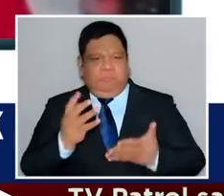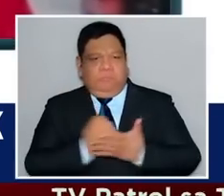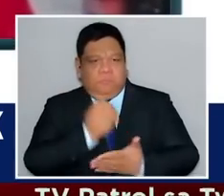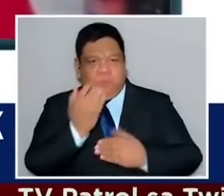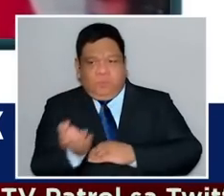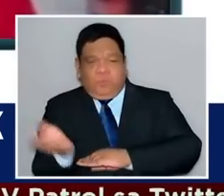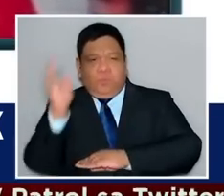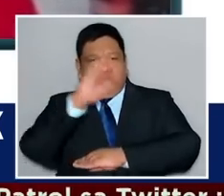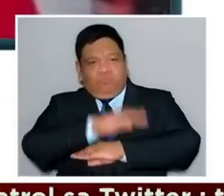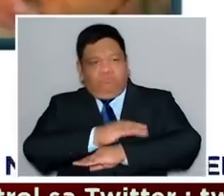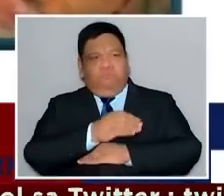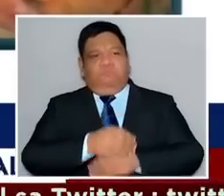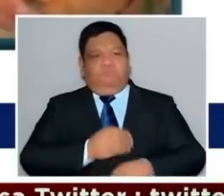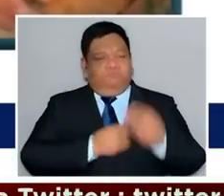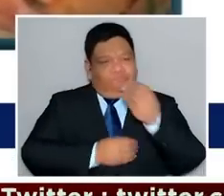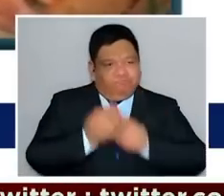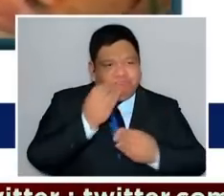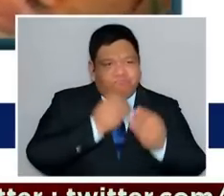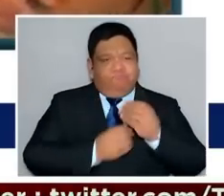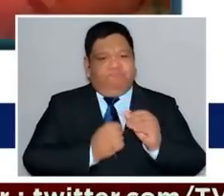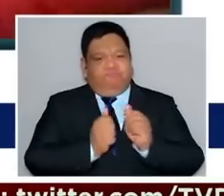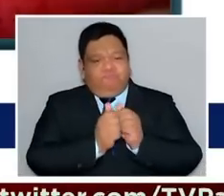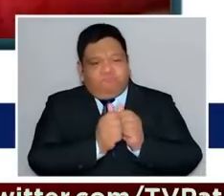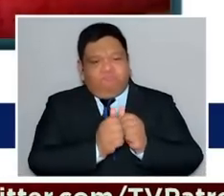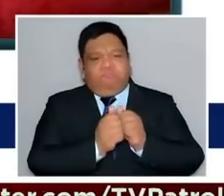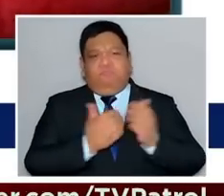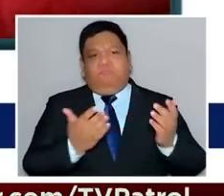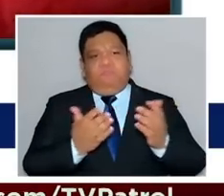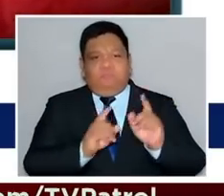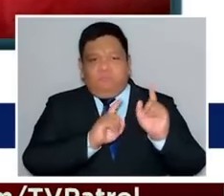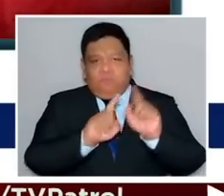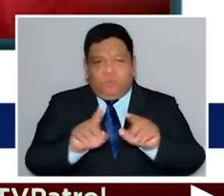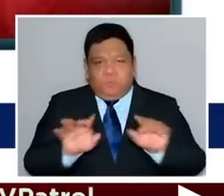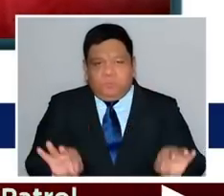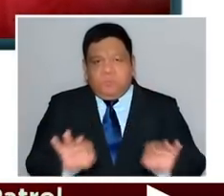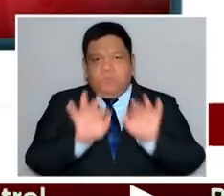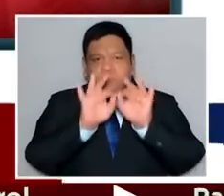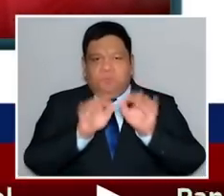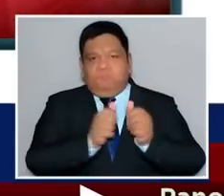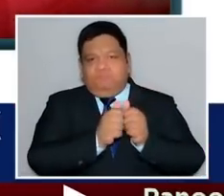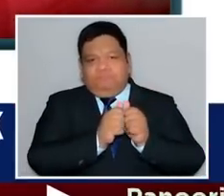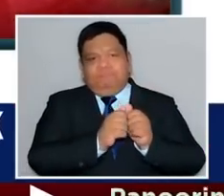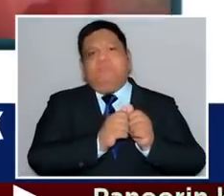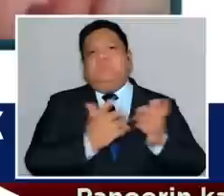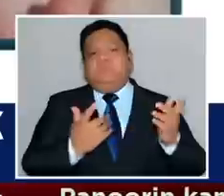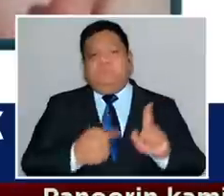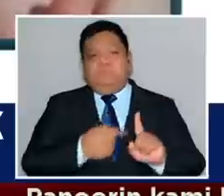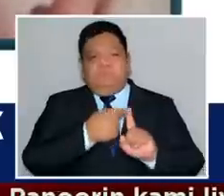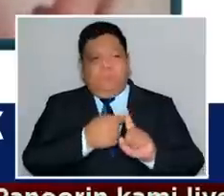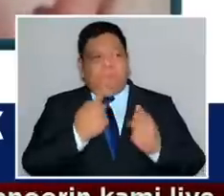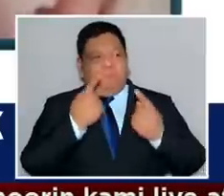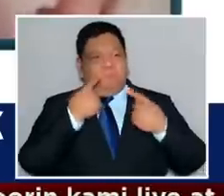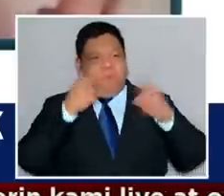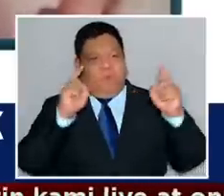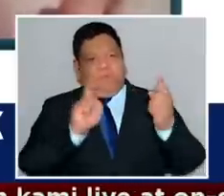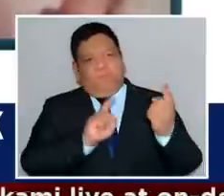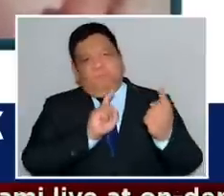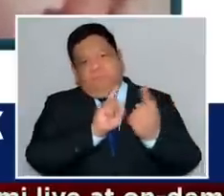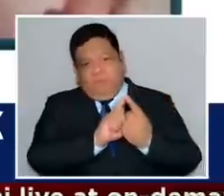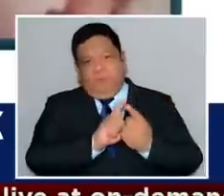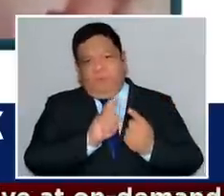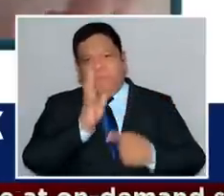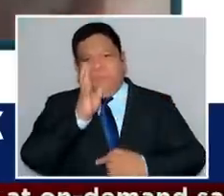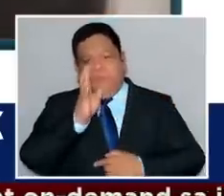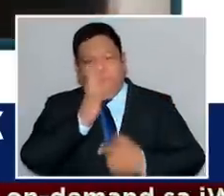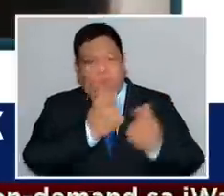to pray, as well as they were able to attend mass together, and they were able to see Mary Jane do all of her